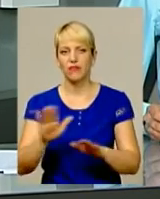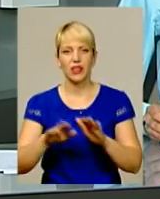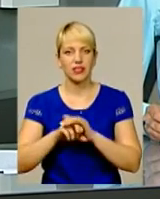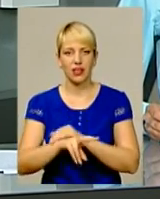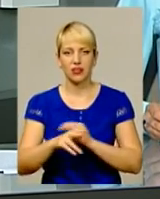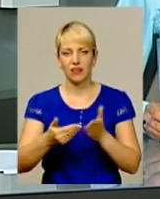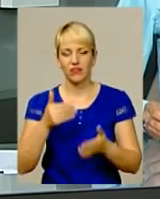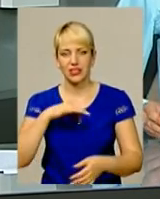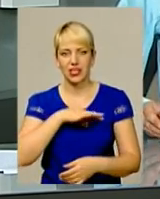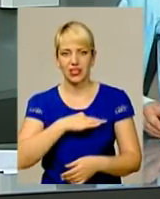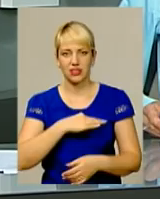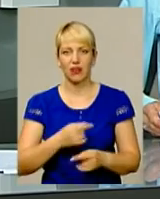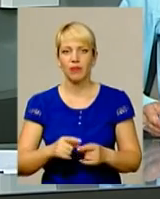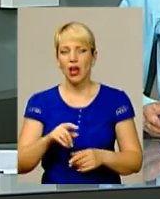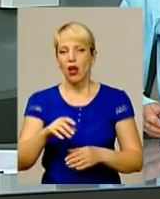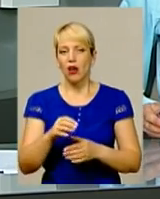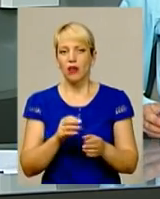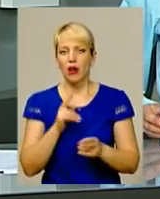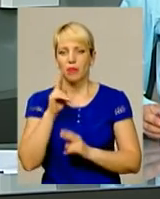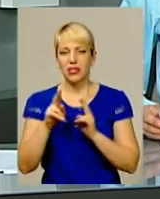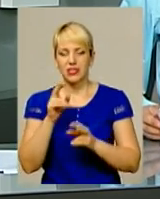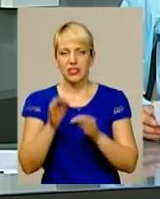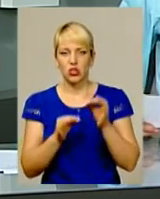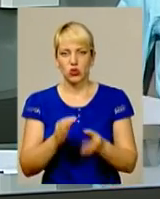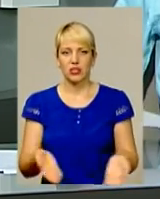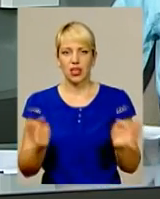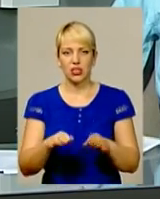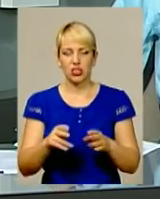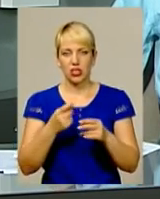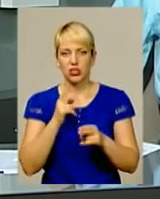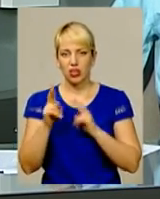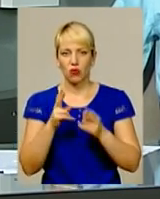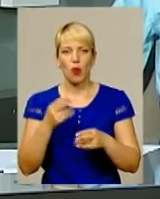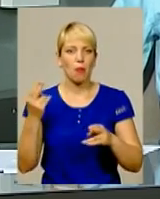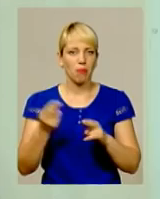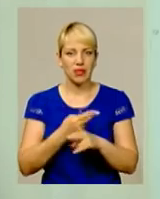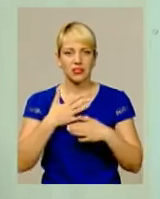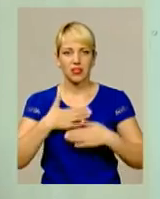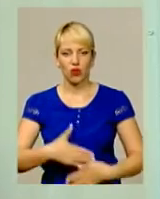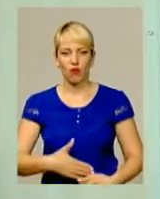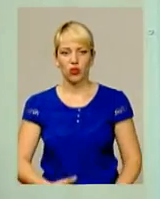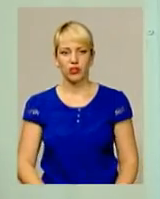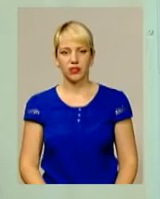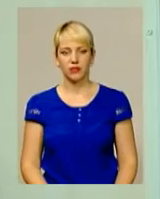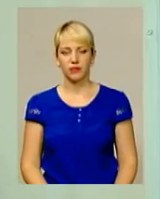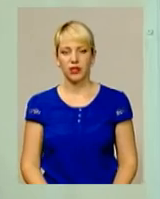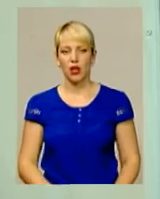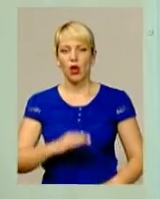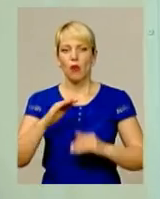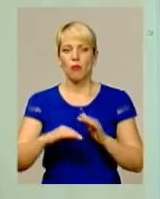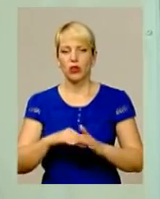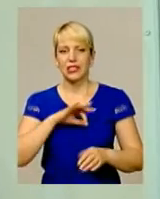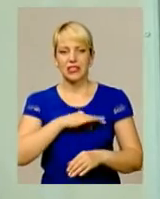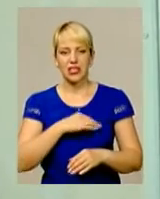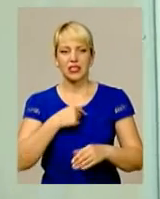від слідства. Апеляційного суду області залишила скаргу без задоволення. От слідства я обов'язуюсь не